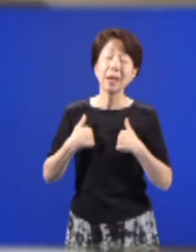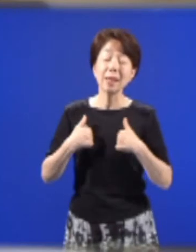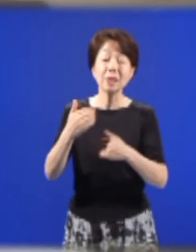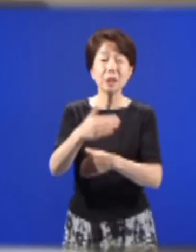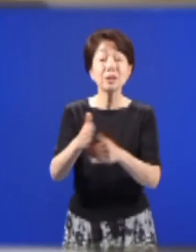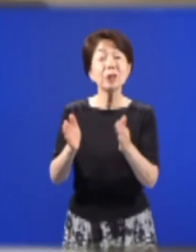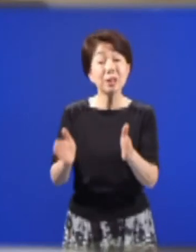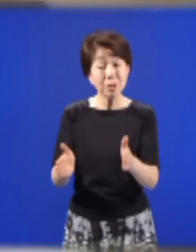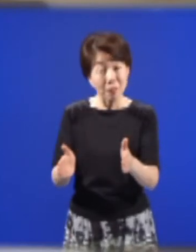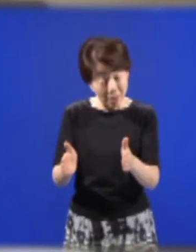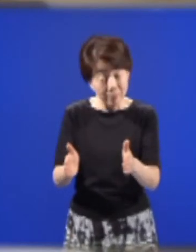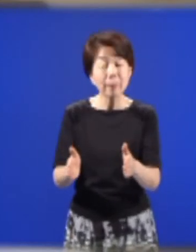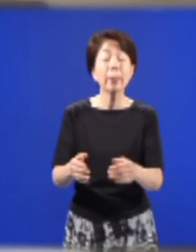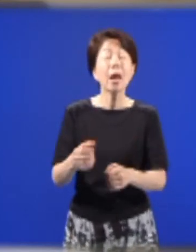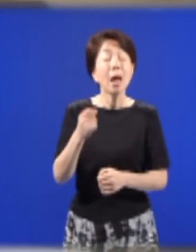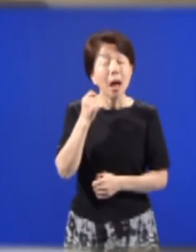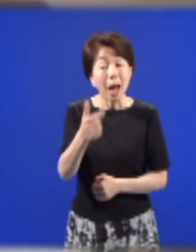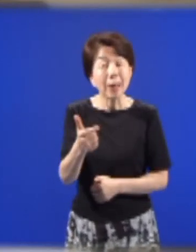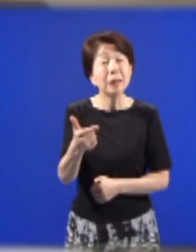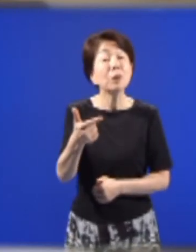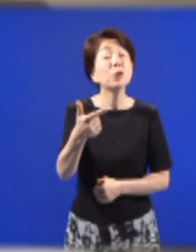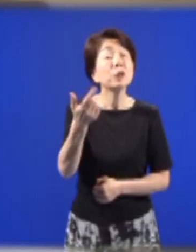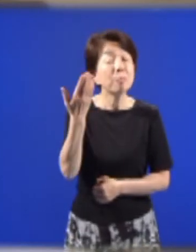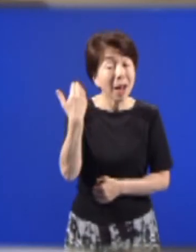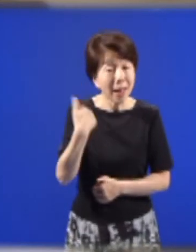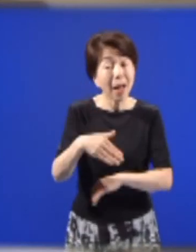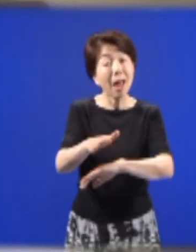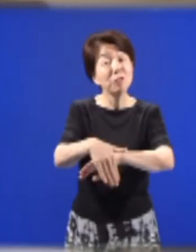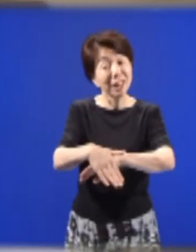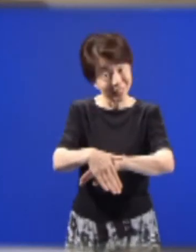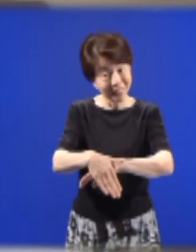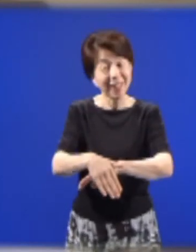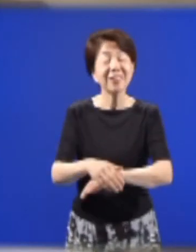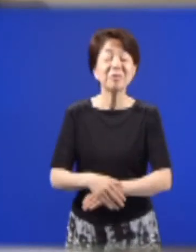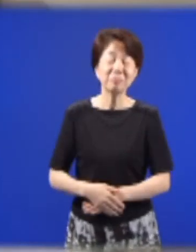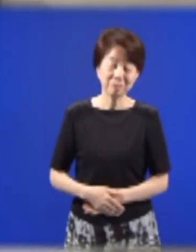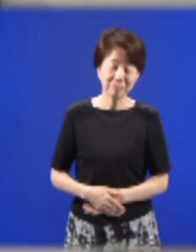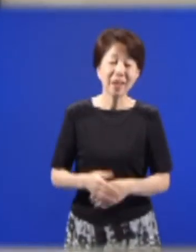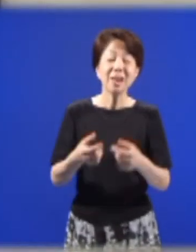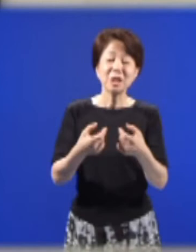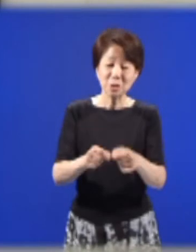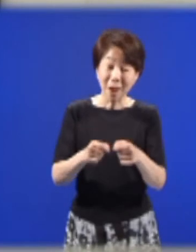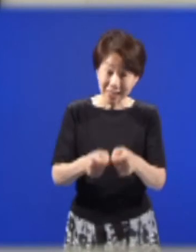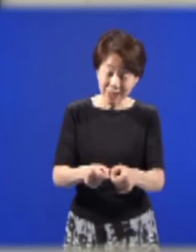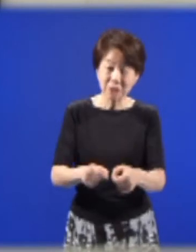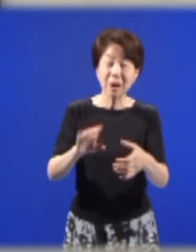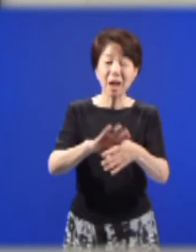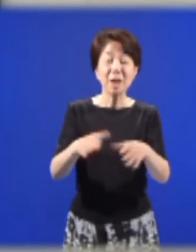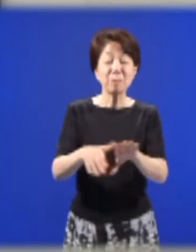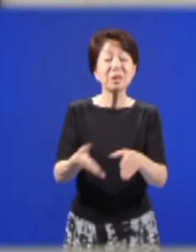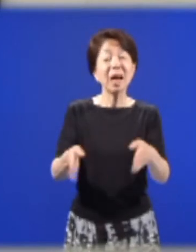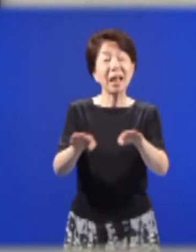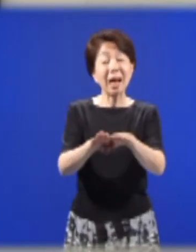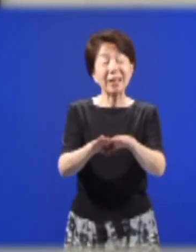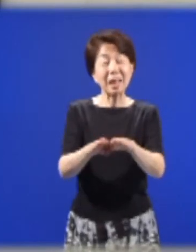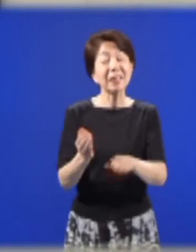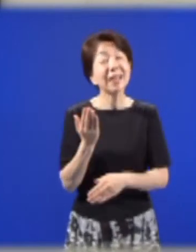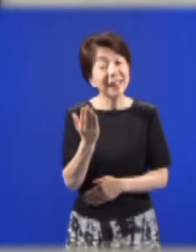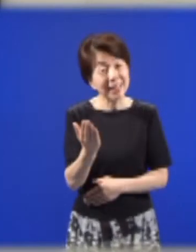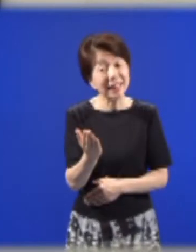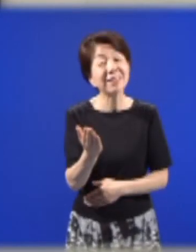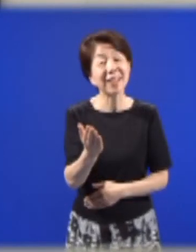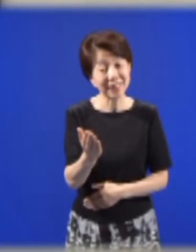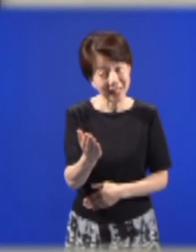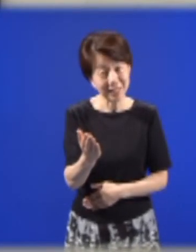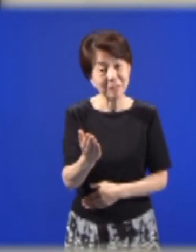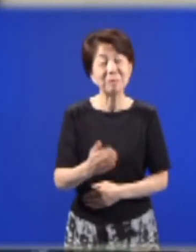室は同様に半年前から受け付けていますよ。詳しくは文化会館までお問い合わせ